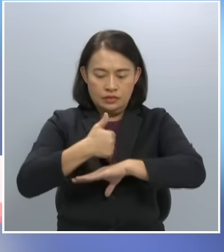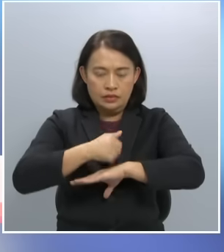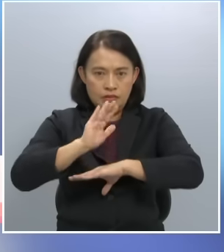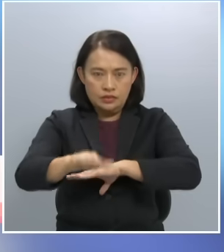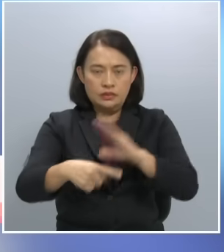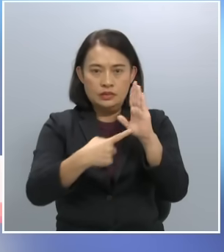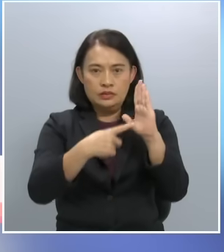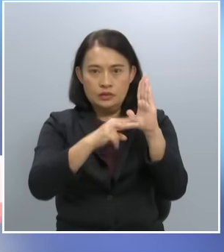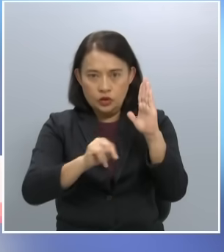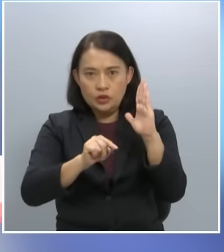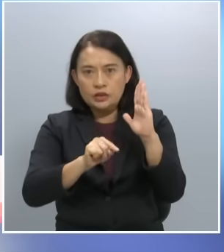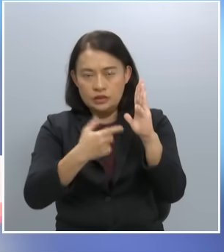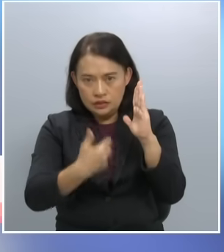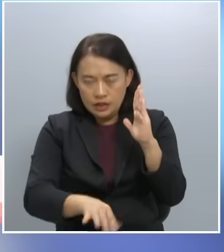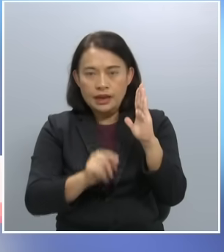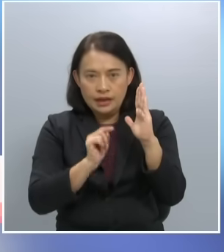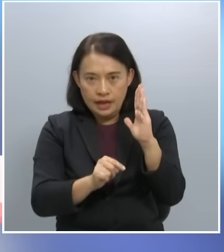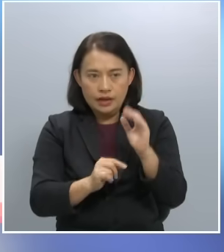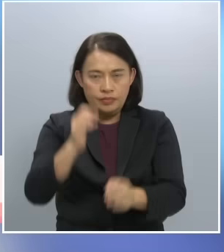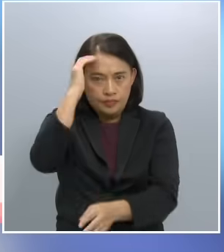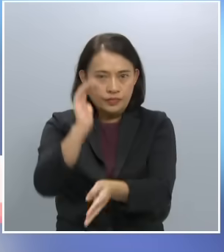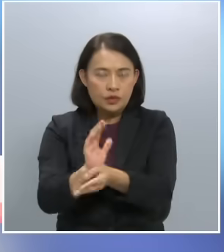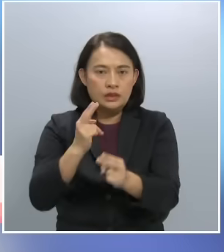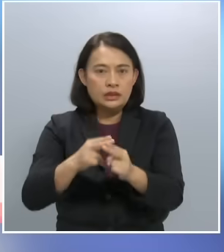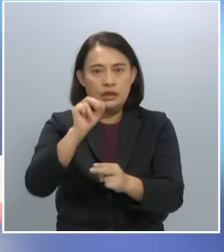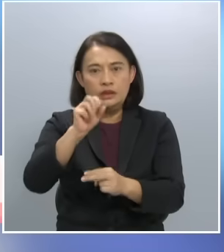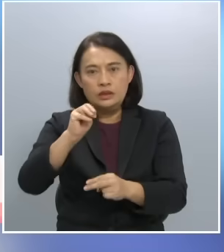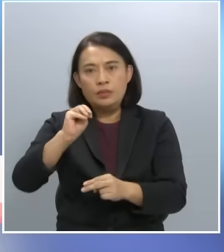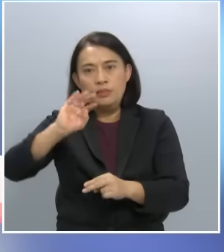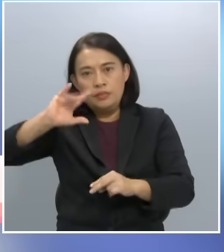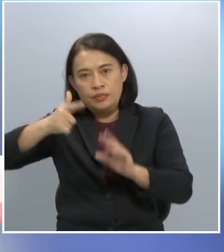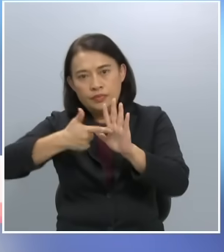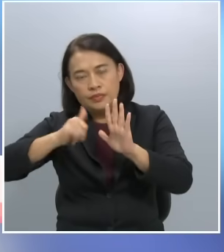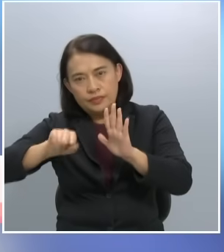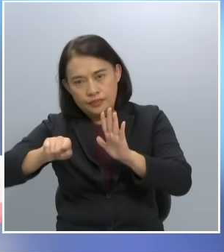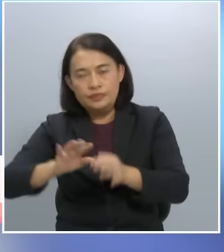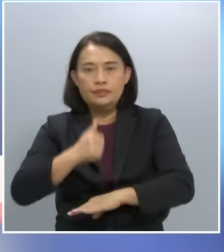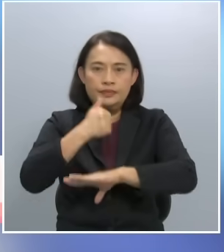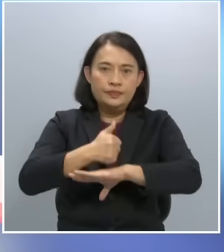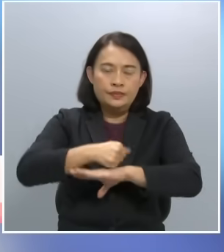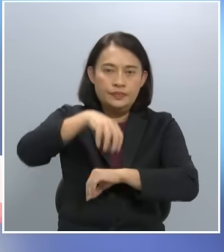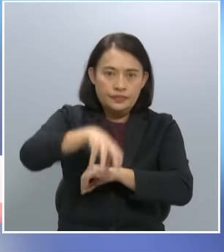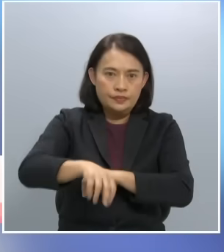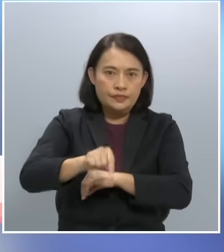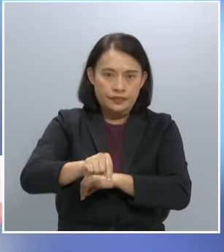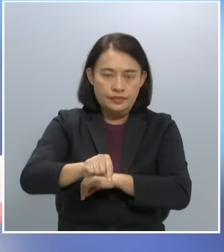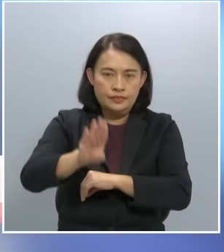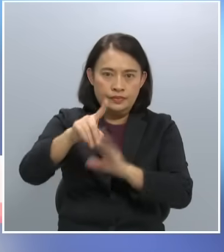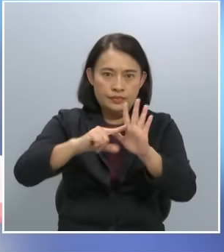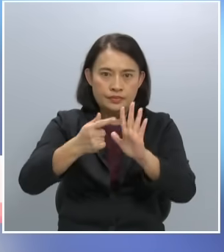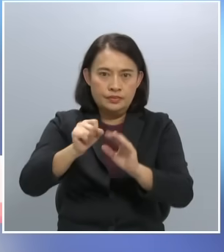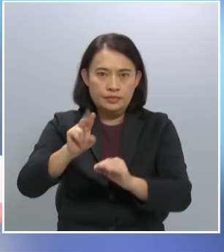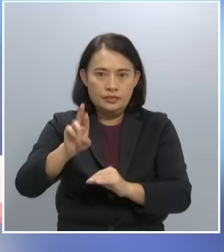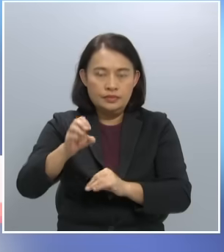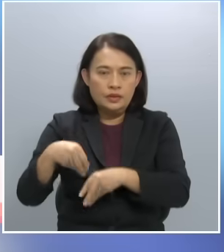จังหวัดนนทบุรีครับแล้วก็ยังมีพันตำรวจเอกสมชายแจ้งทำมานะครับท่านเป็นผู้กำกับการอยู่ที่สพบางศรีเมืองขอความเป็นธรรมและให้กับทาง